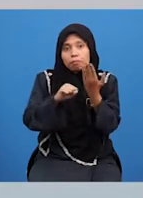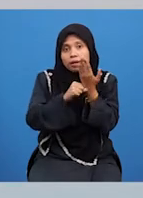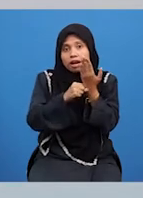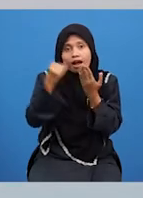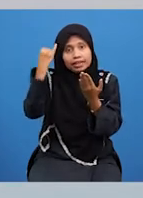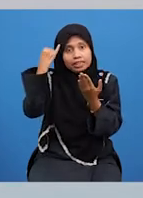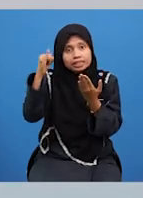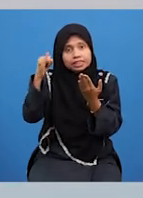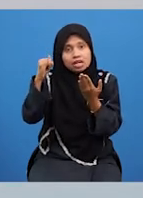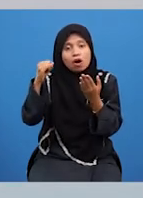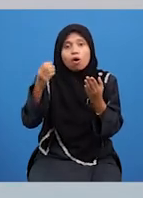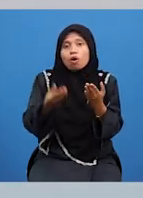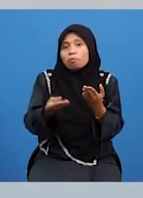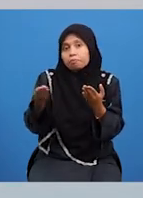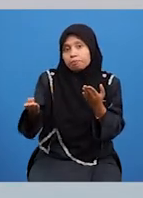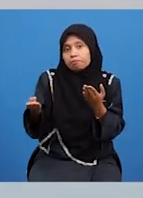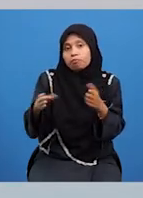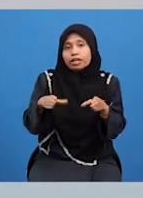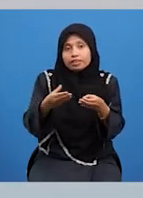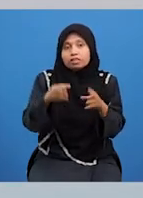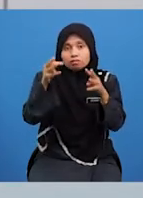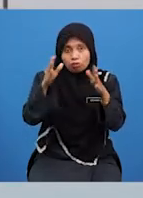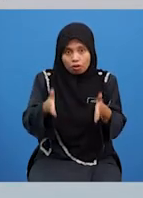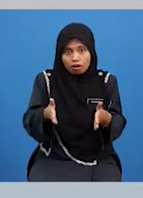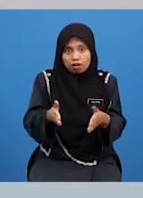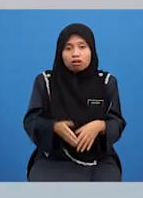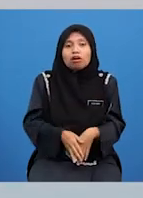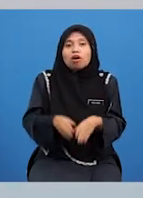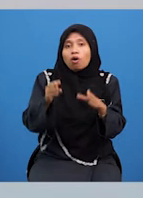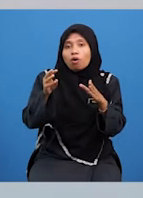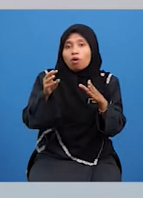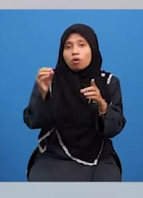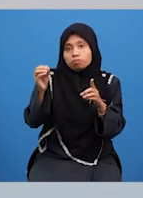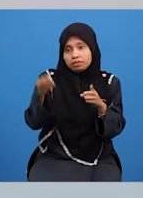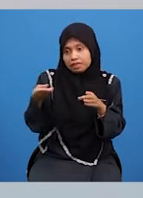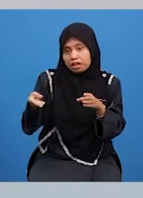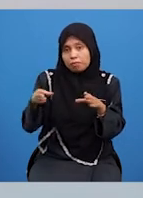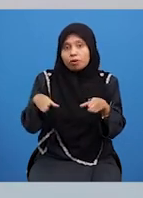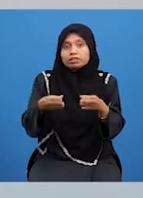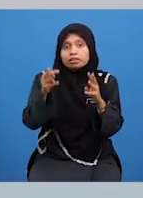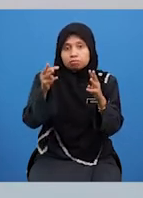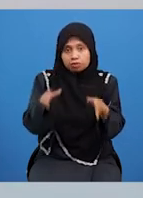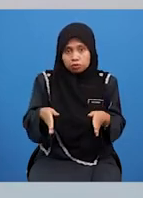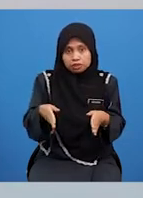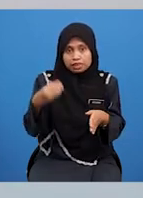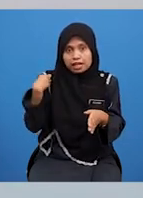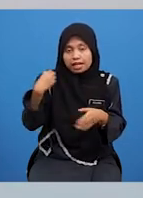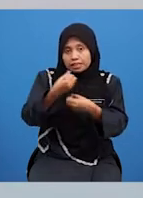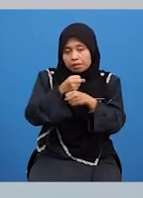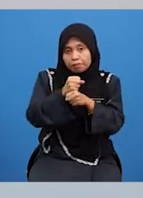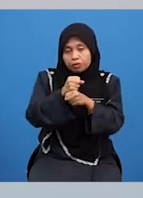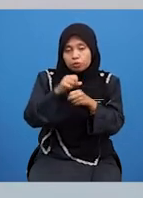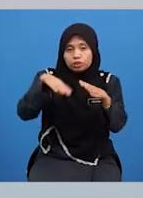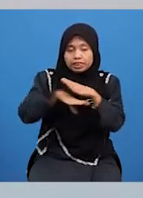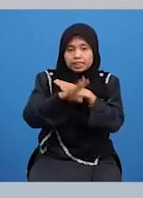idea, objek buatan manusia. Objek buatan manusia juga mempunyai bentuk dan jalinan